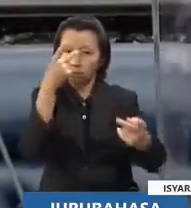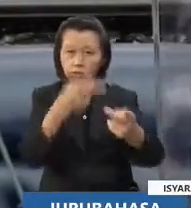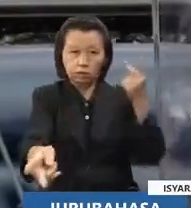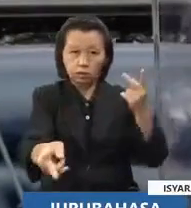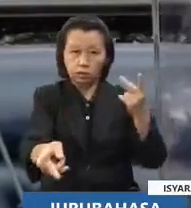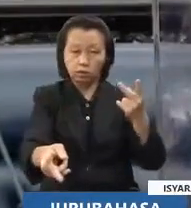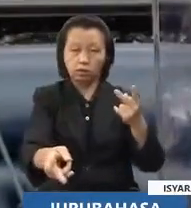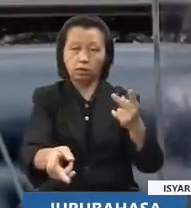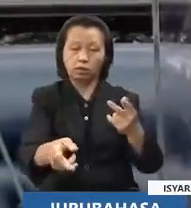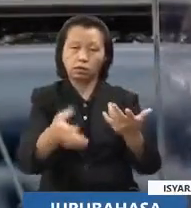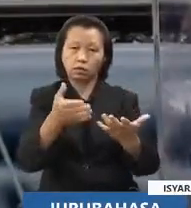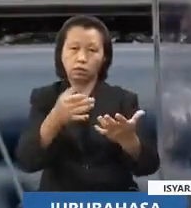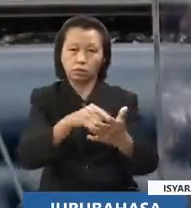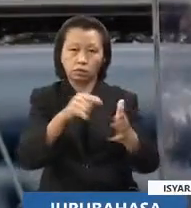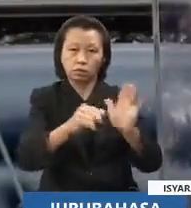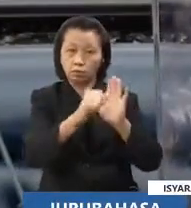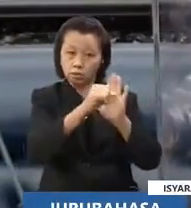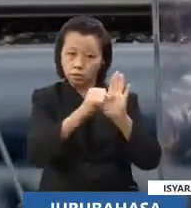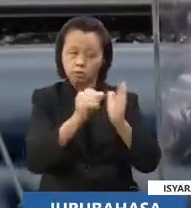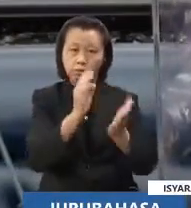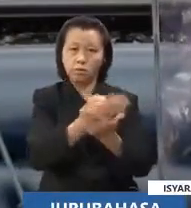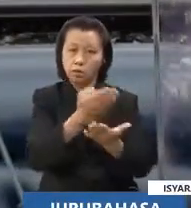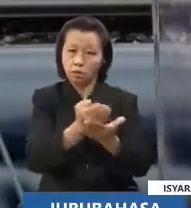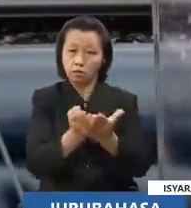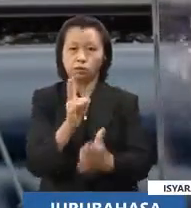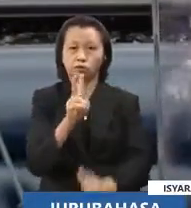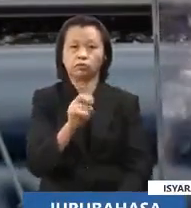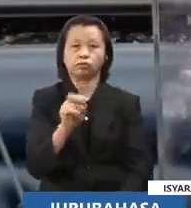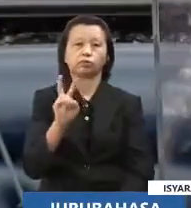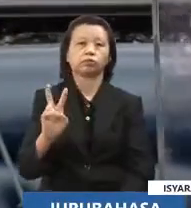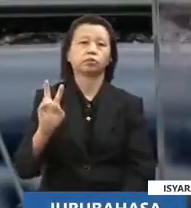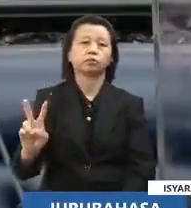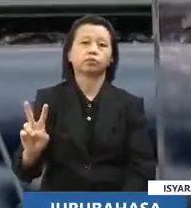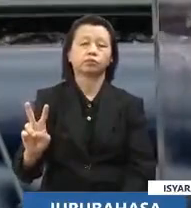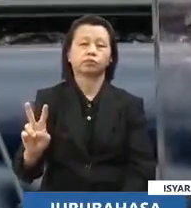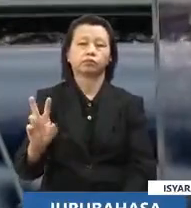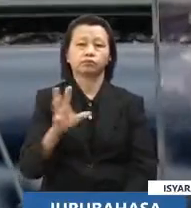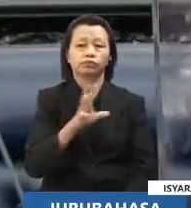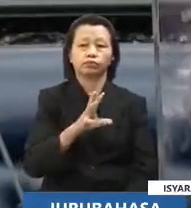pada agenda budget 2022 dan juga